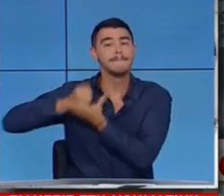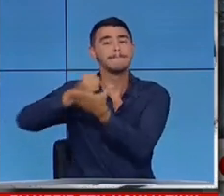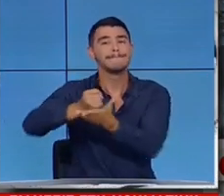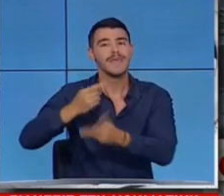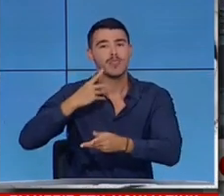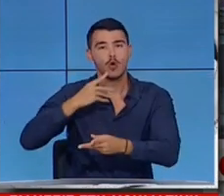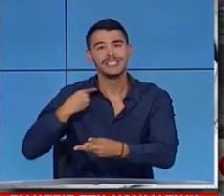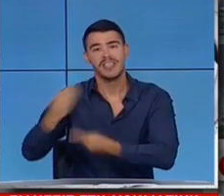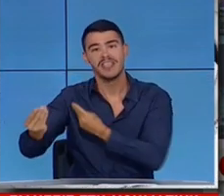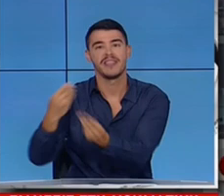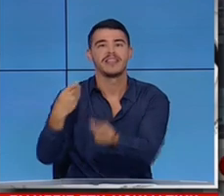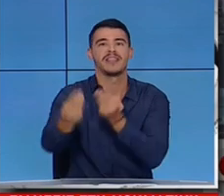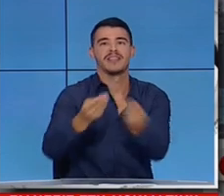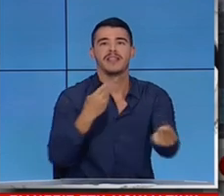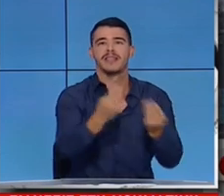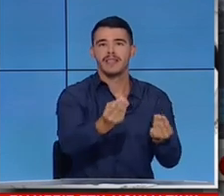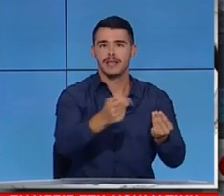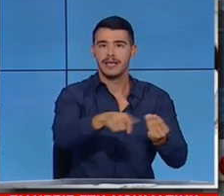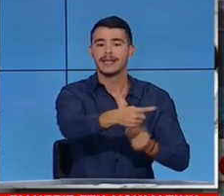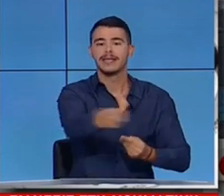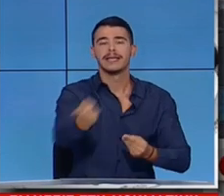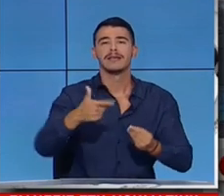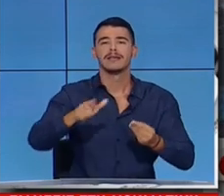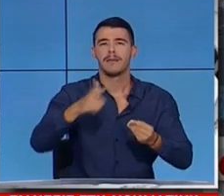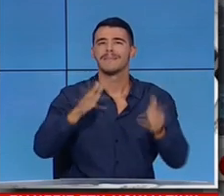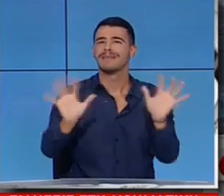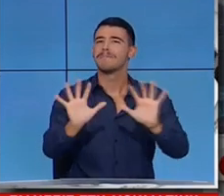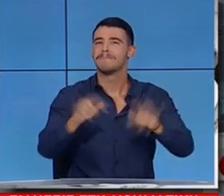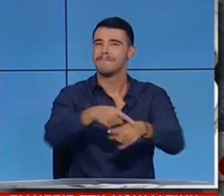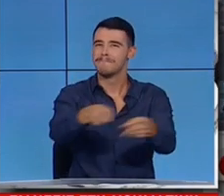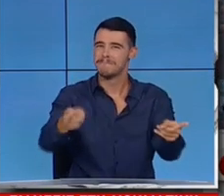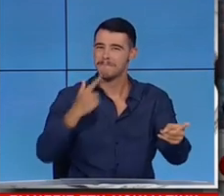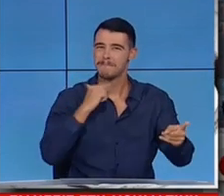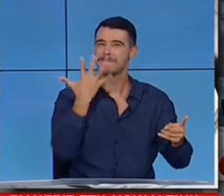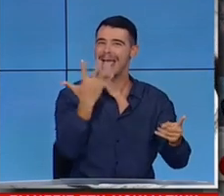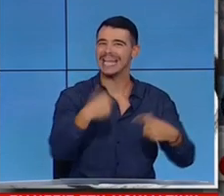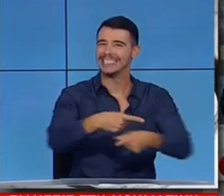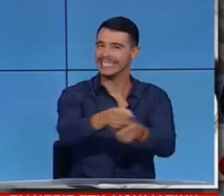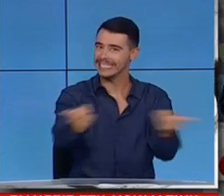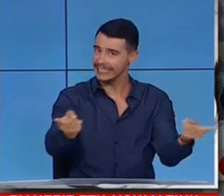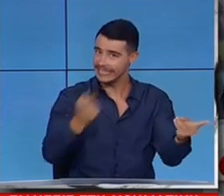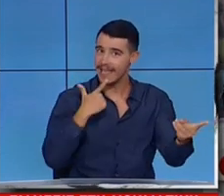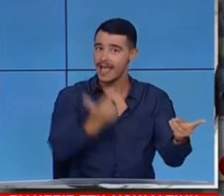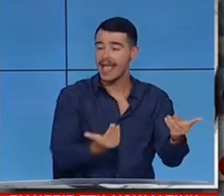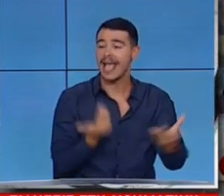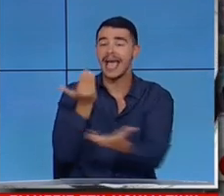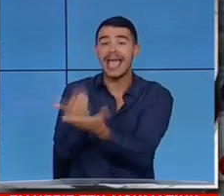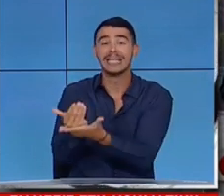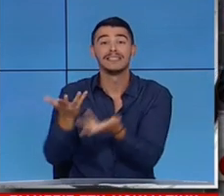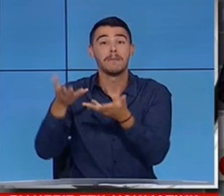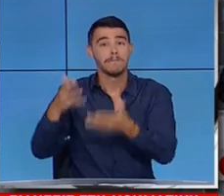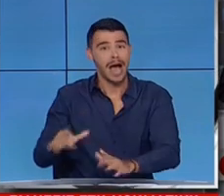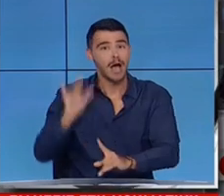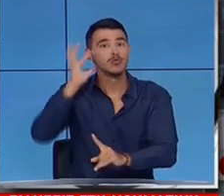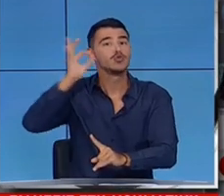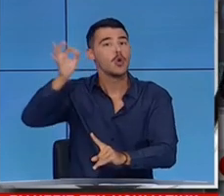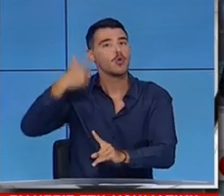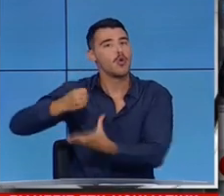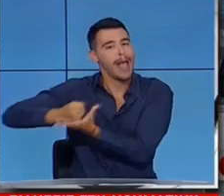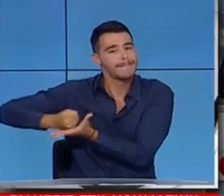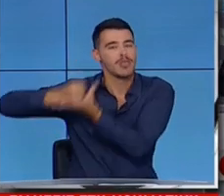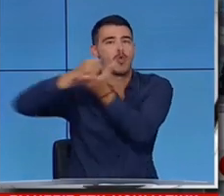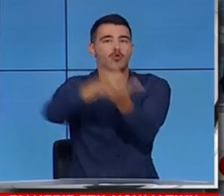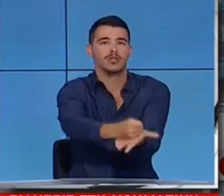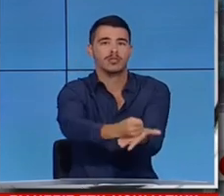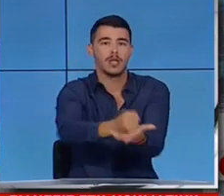έχουν καταθέσει προγράμματα προς έγκριση. Κάποια από αυτά είναι στη διαδικασία της έγκρισης, αλλά έχουν εγκριθεί και νομίζω ότι η ελληνική τηλεόραση περνάει